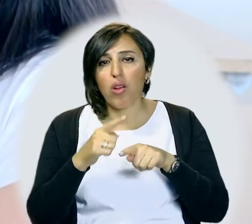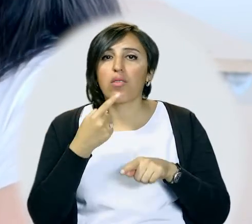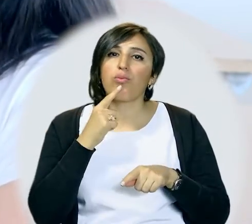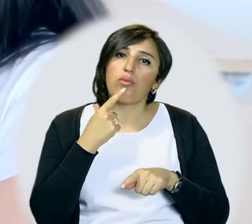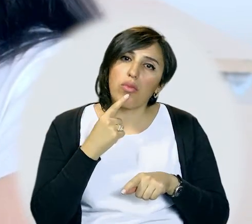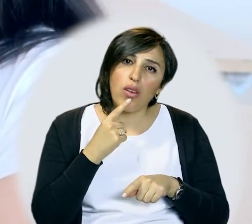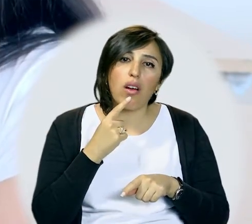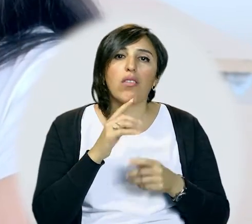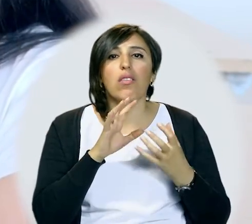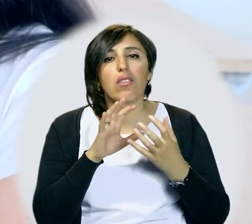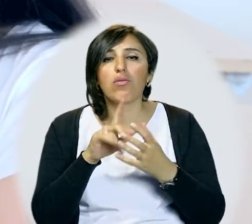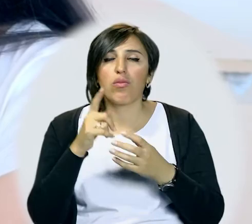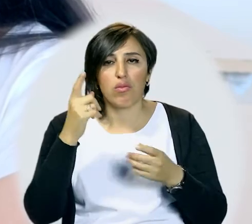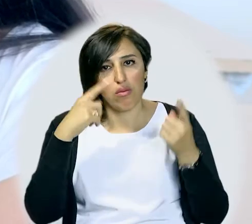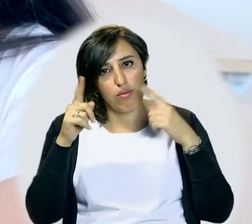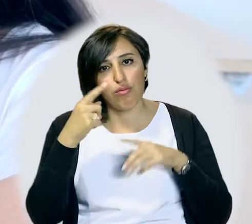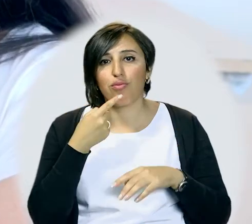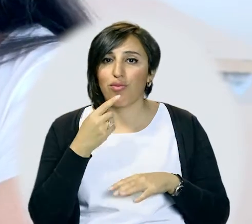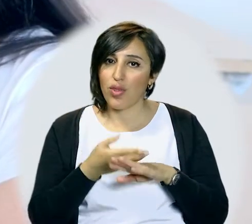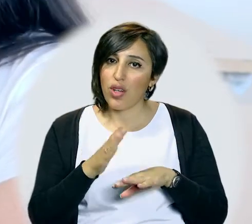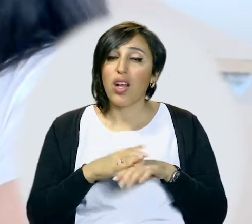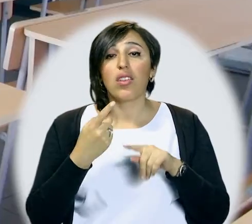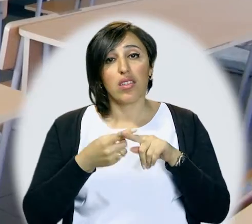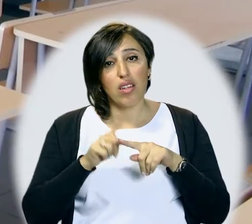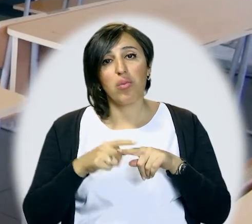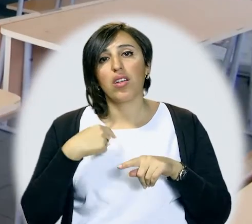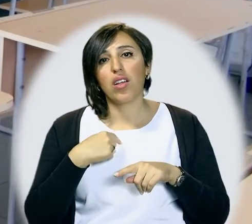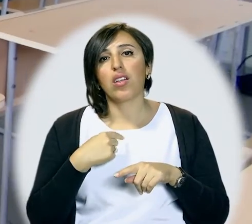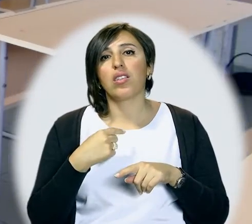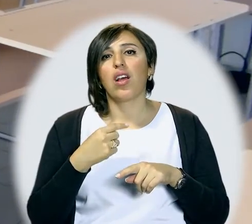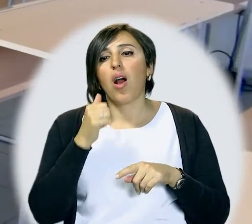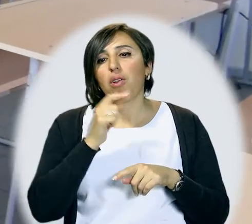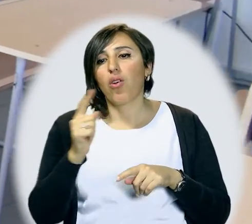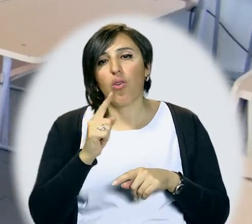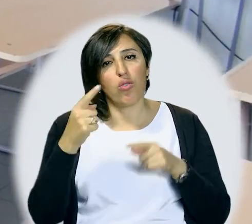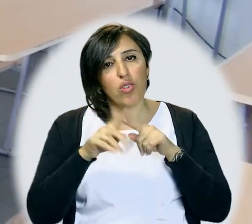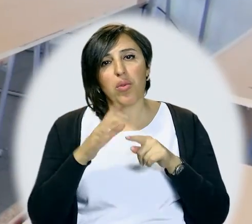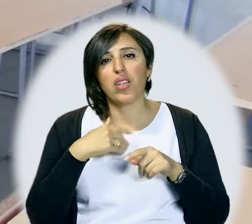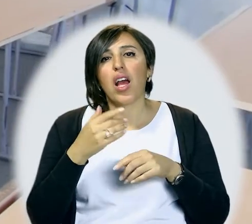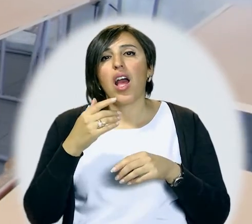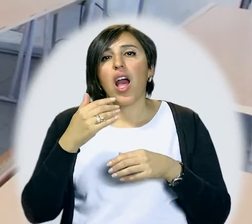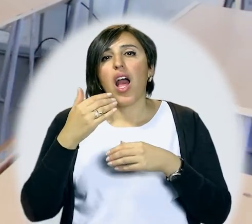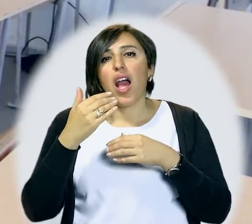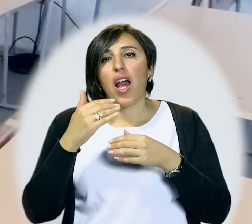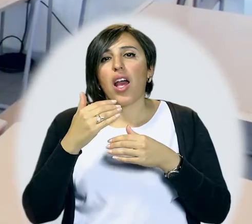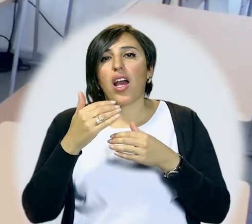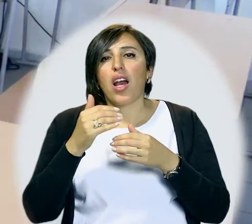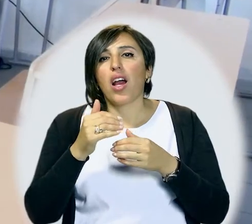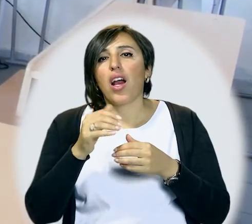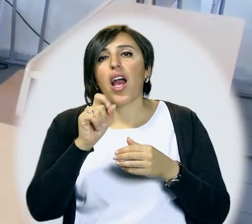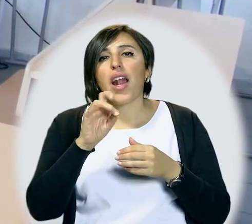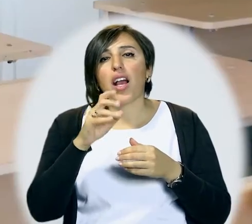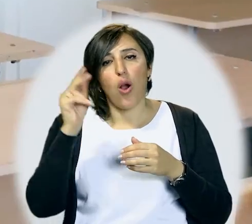միջով եմ անցնում, դրանով էր պայմանավորված այն հանգամանքը, որ ես ընդունվեցի հանրապետության ուսուցման համակարգ,